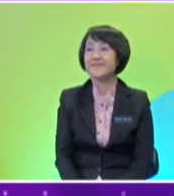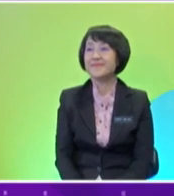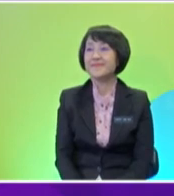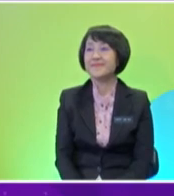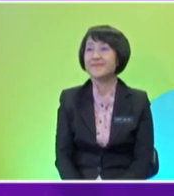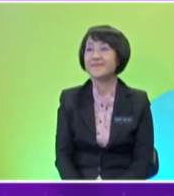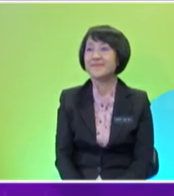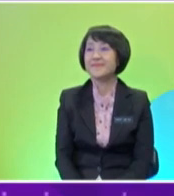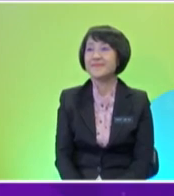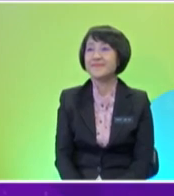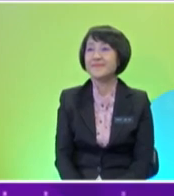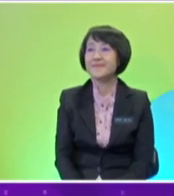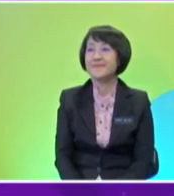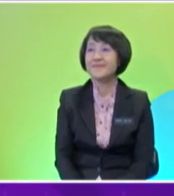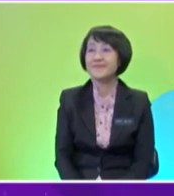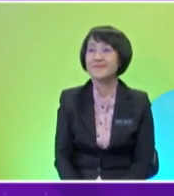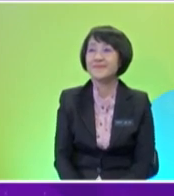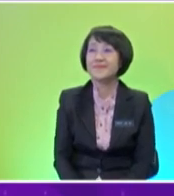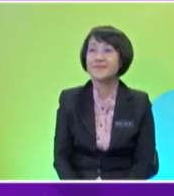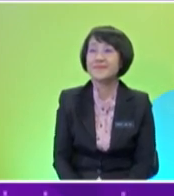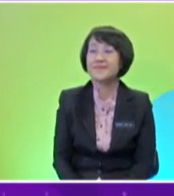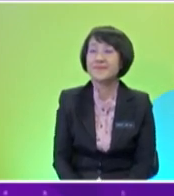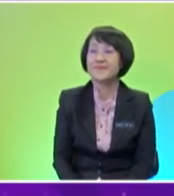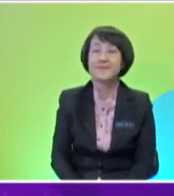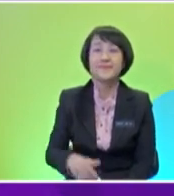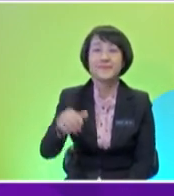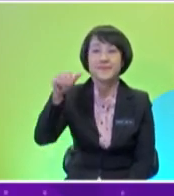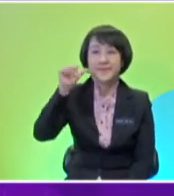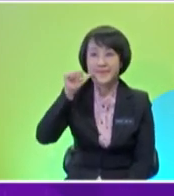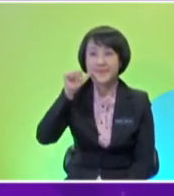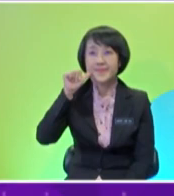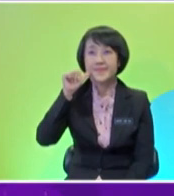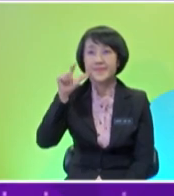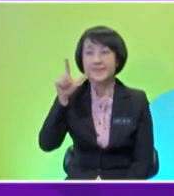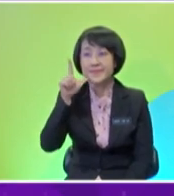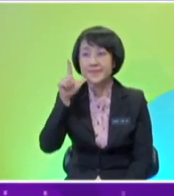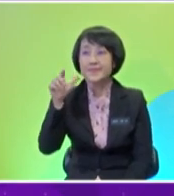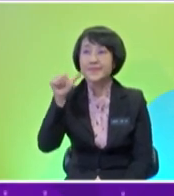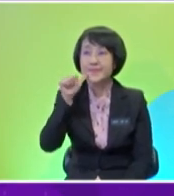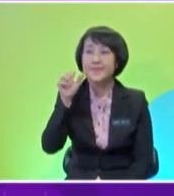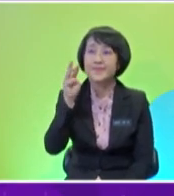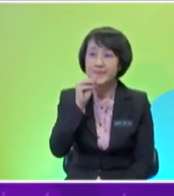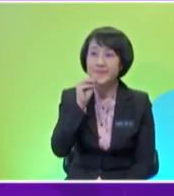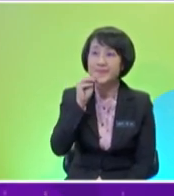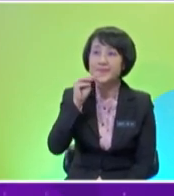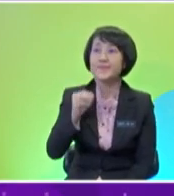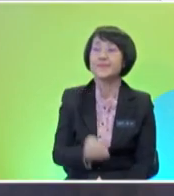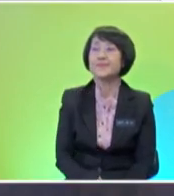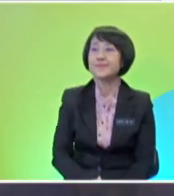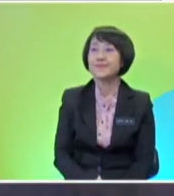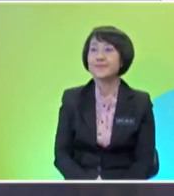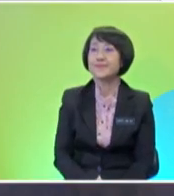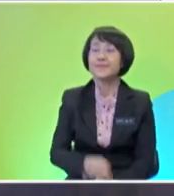Oke kita boleh Bagi bintang juga kepada adik Alia amarissa dengan adik Amira solehah Oke jadi